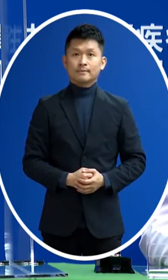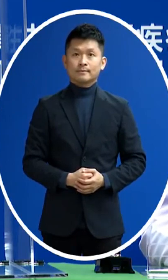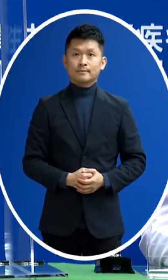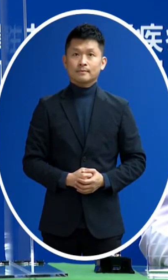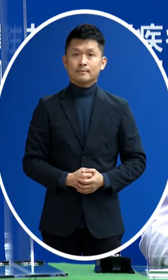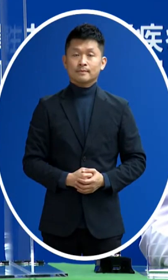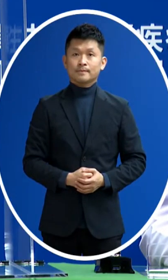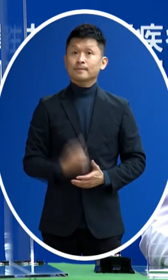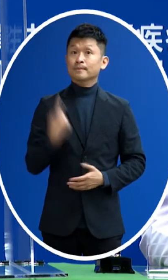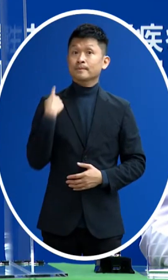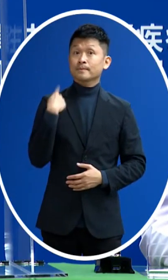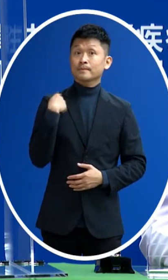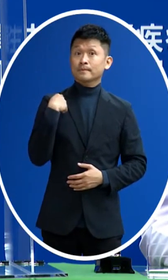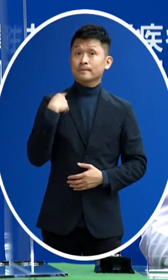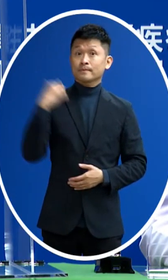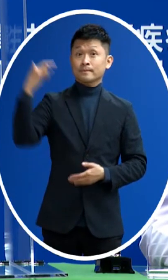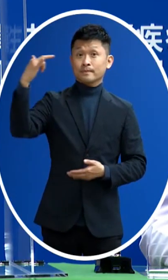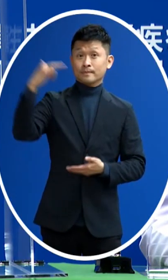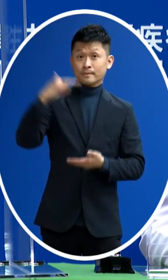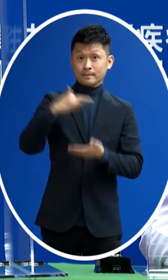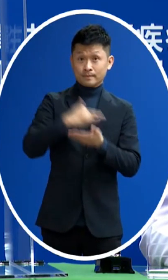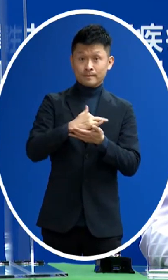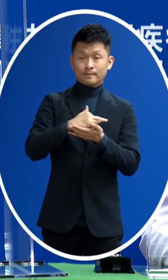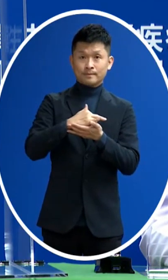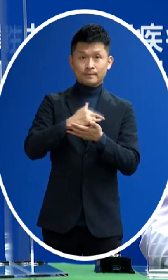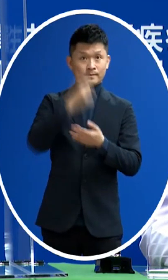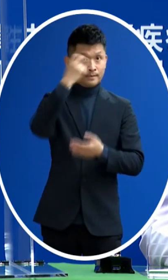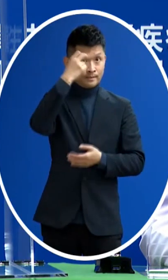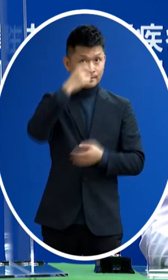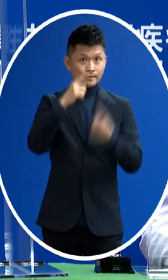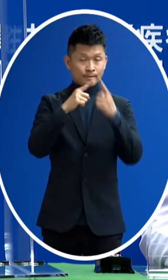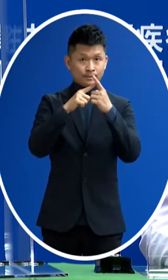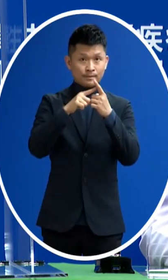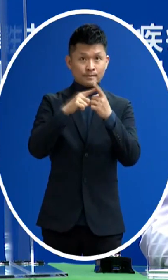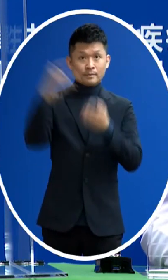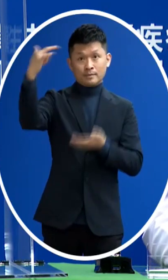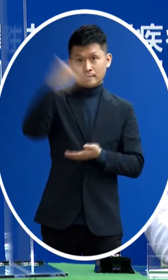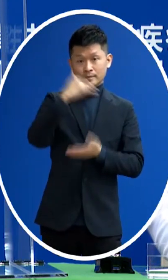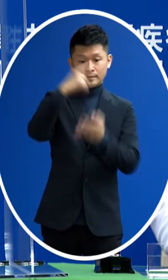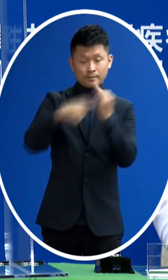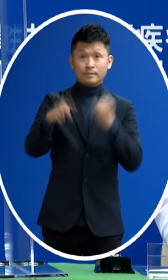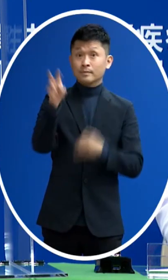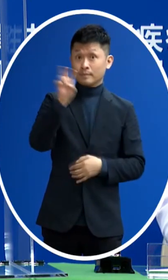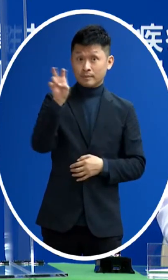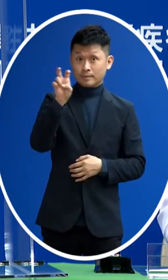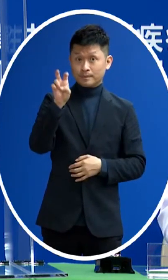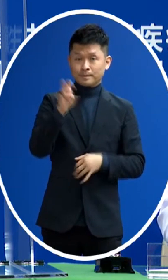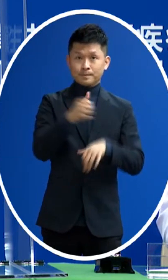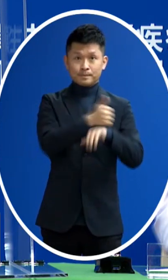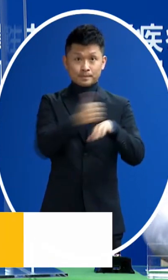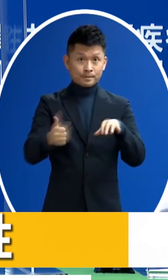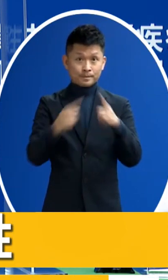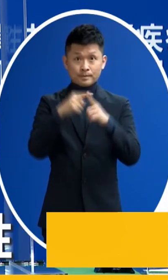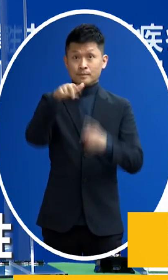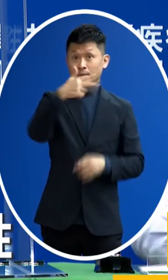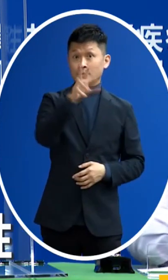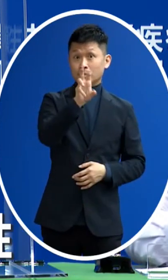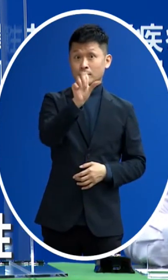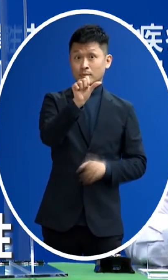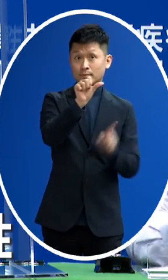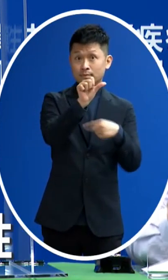那昨天的入境采检的有20个航班，那实际的人数